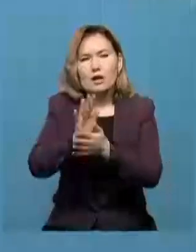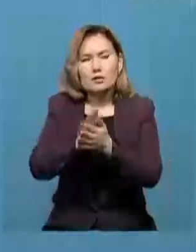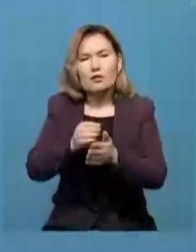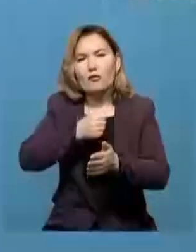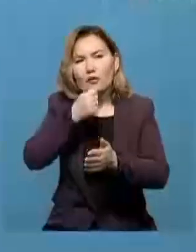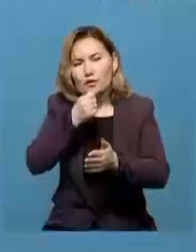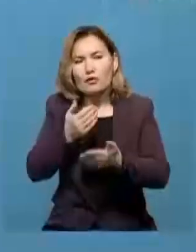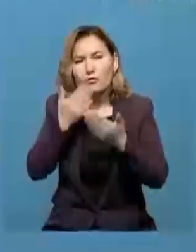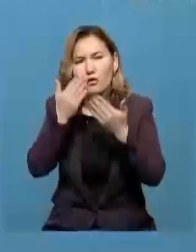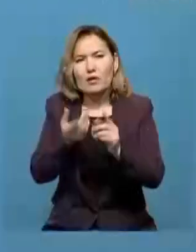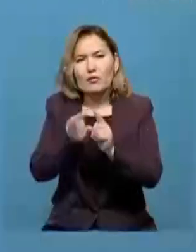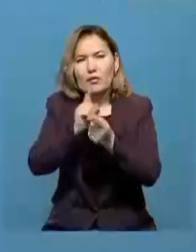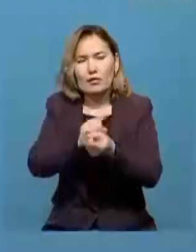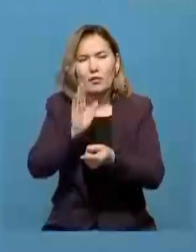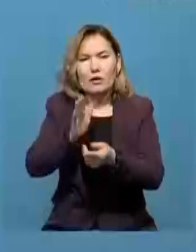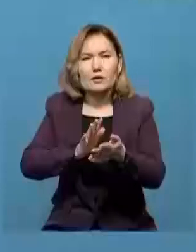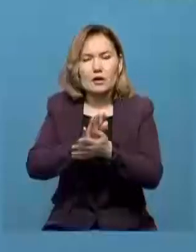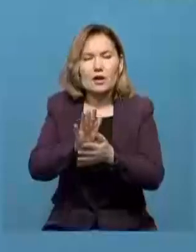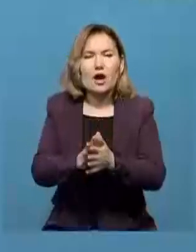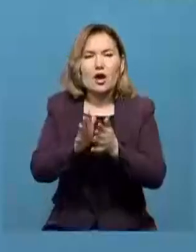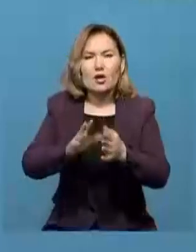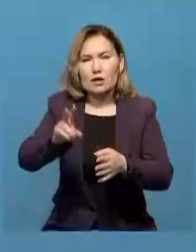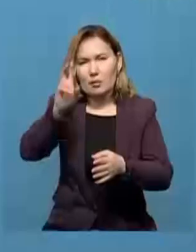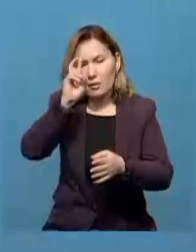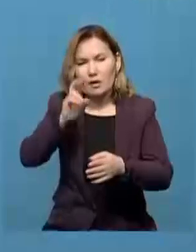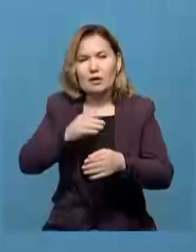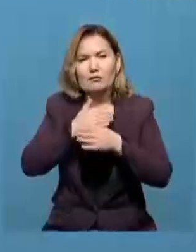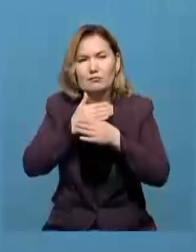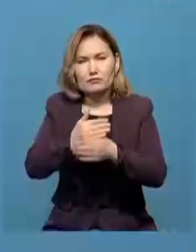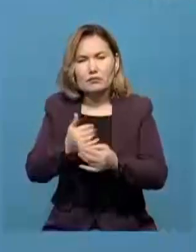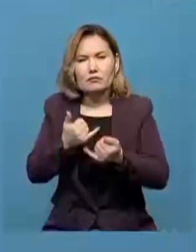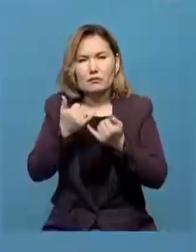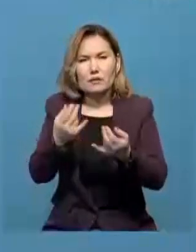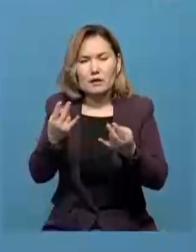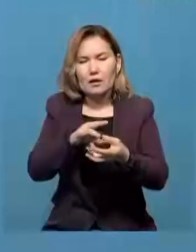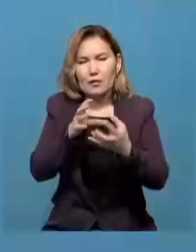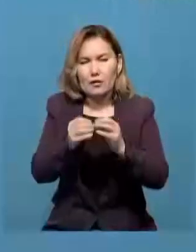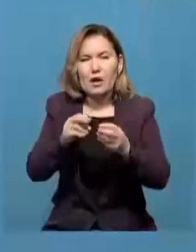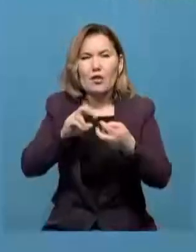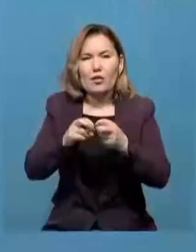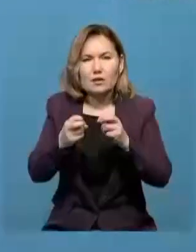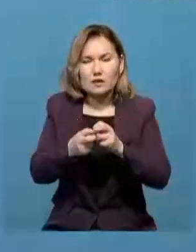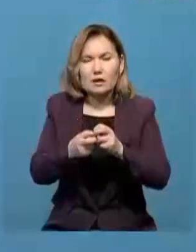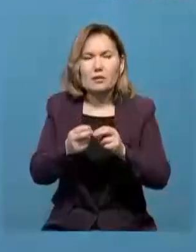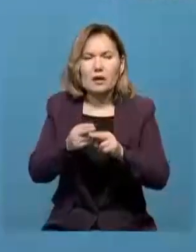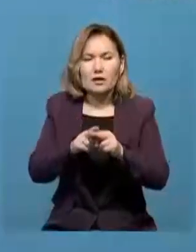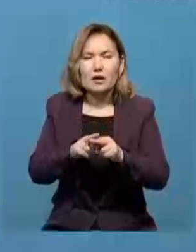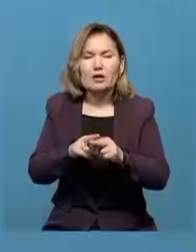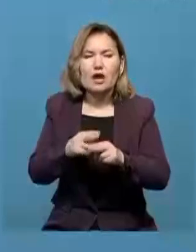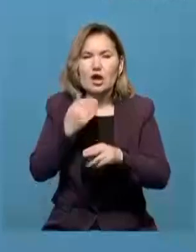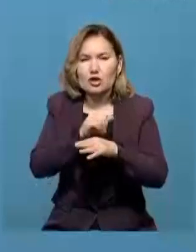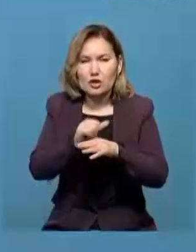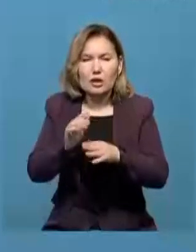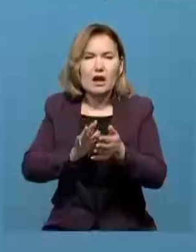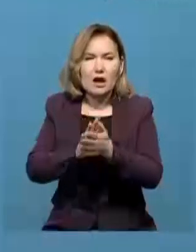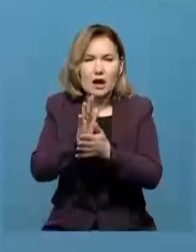Бұған мемлекет тарапынан кәдімгі үлкен маңыз берілу керек деп есептеймін. Өйткені бұндай мәселелер, мысалдар шет елдерде бар. Әсіресе жаңа